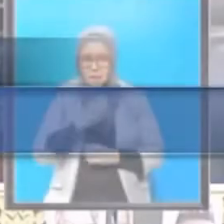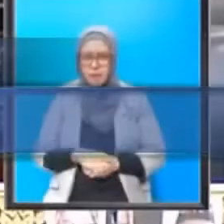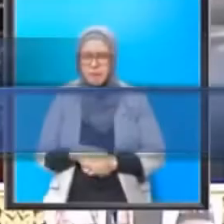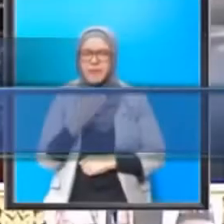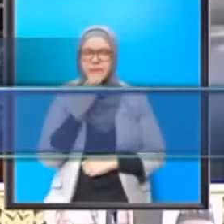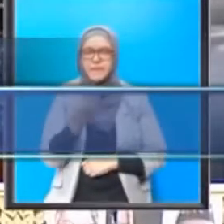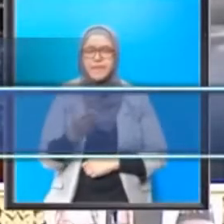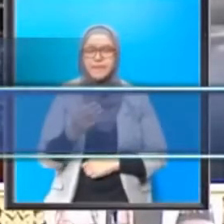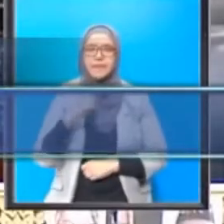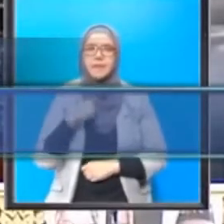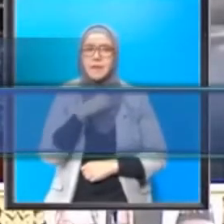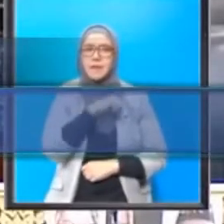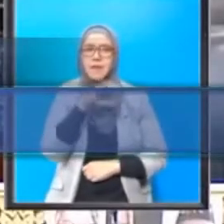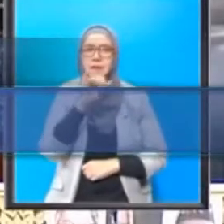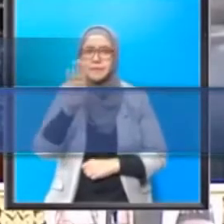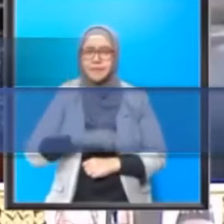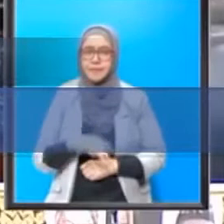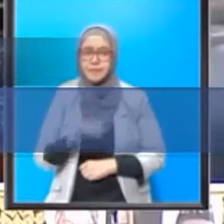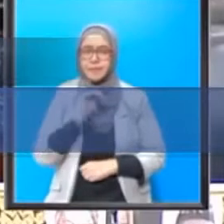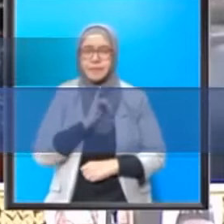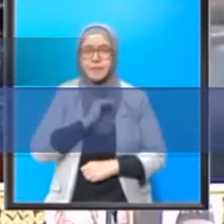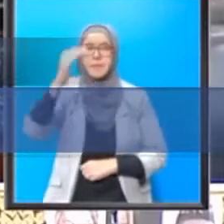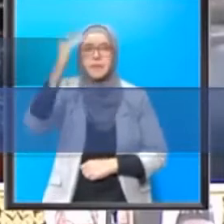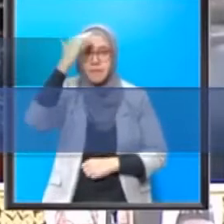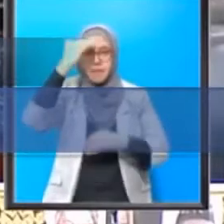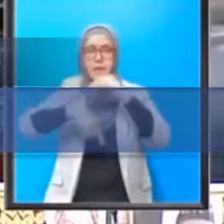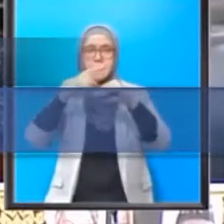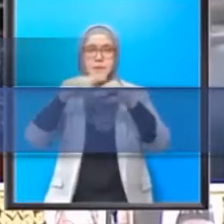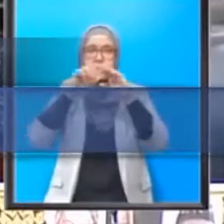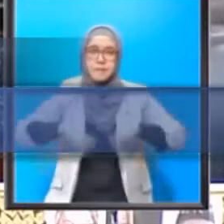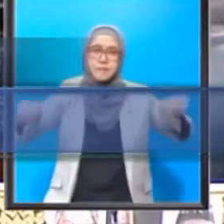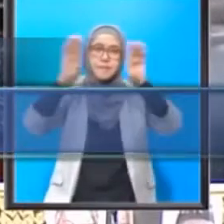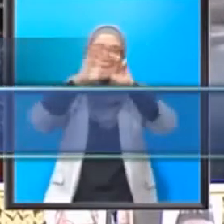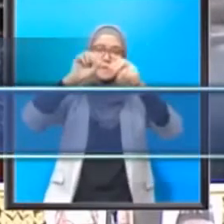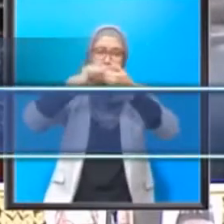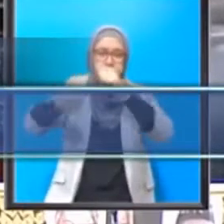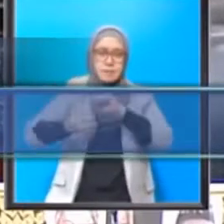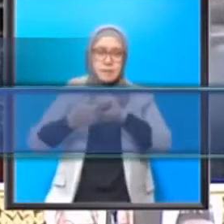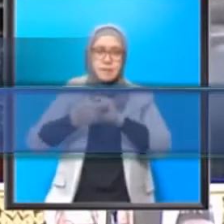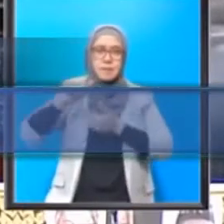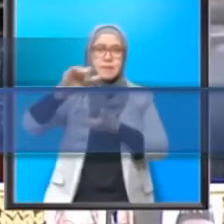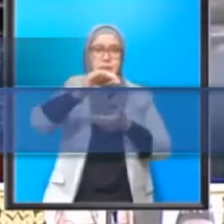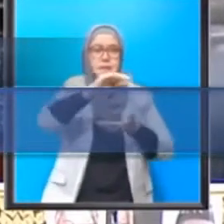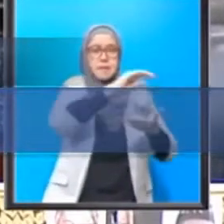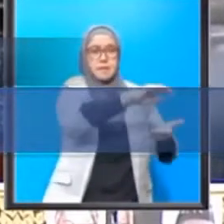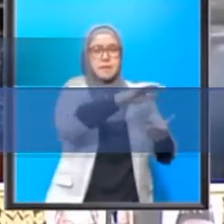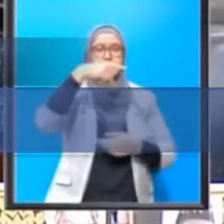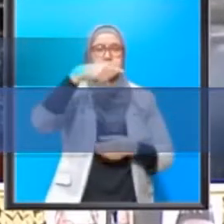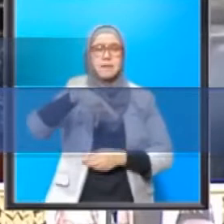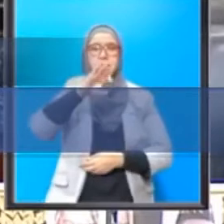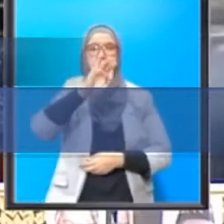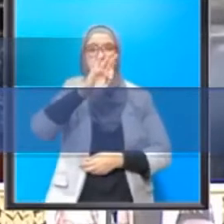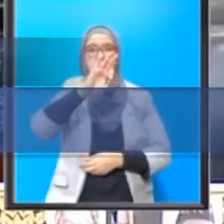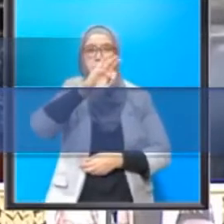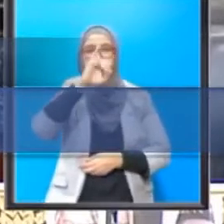Saya pun sedia maklum tentang berita berkenaan dengan masalah bekalan rantaian syarikat pharmaceutical Pfizer.